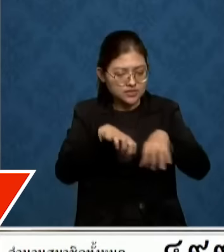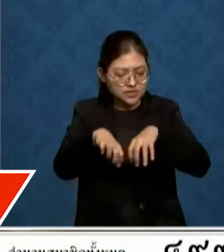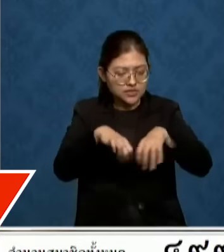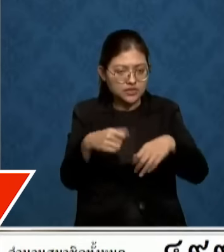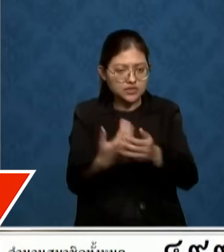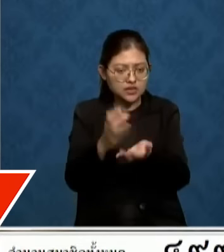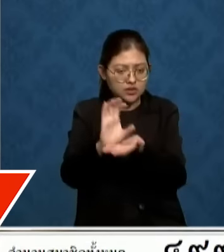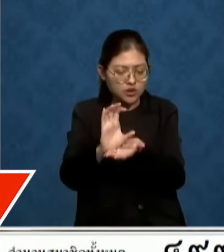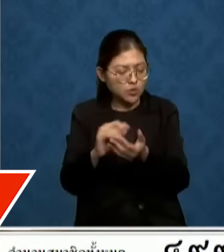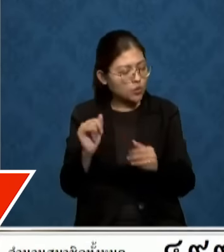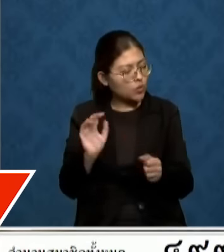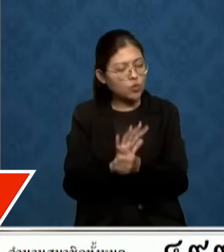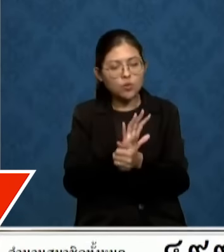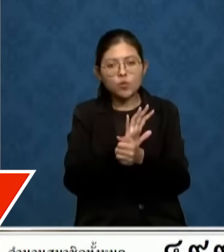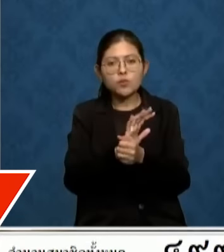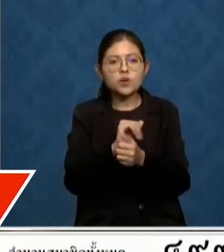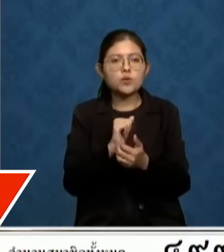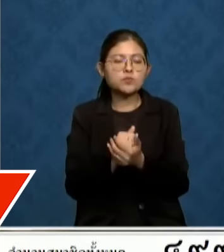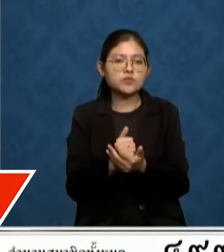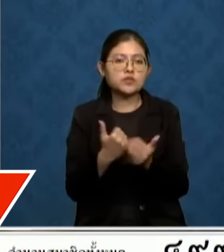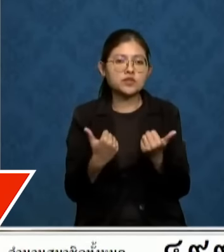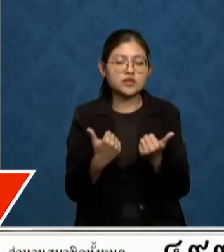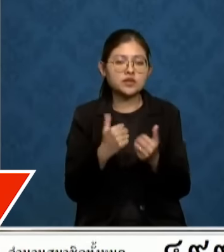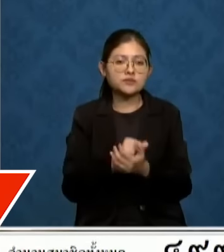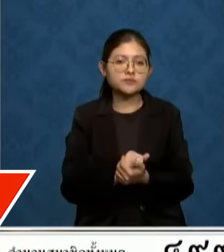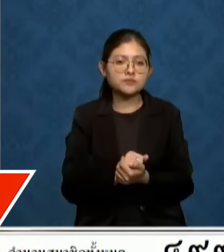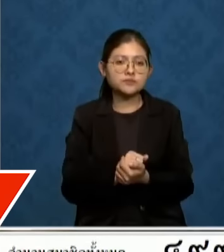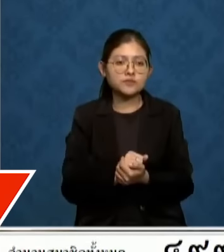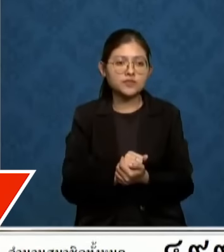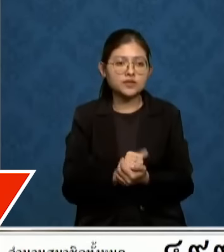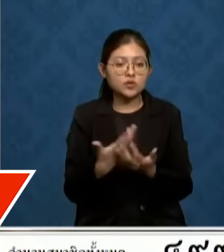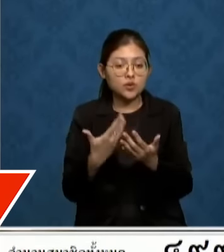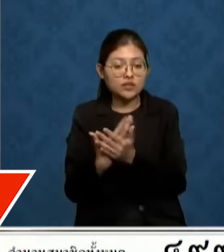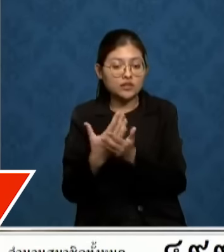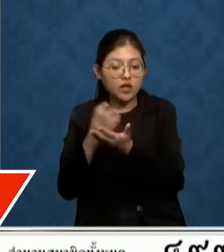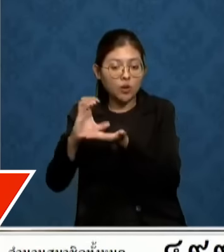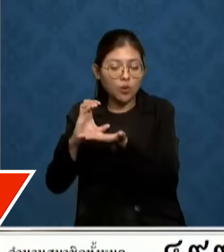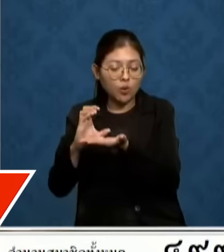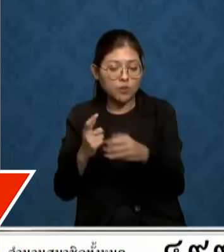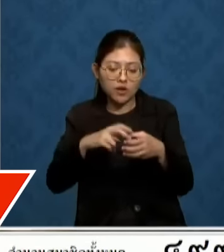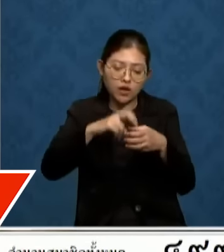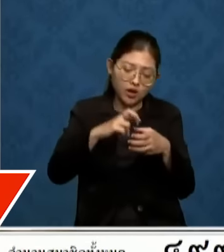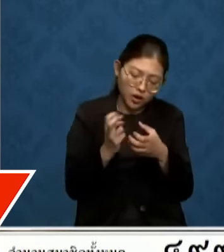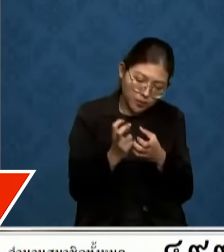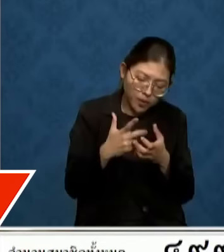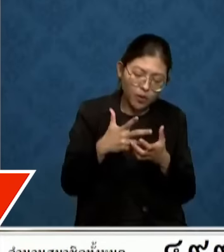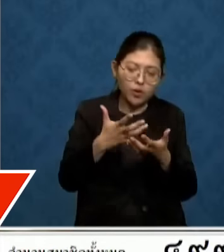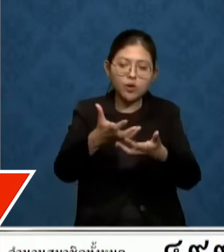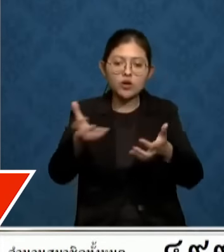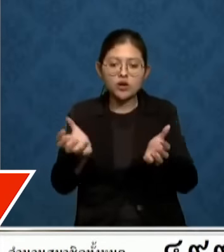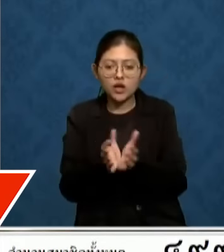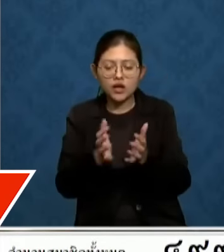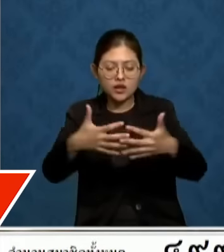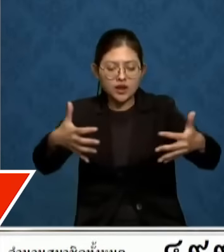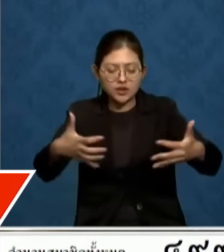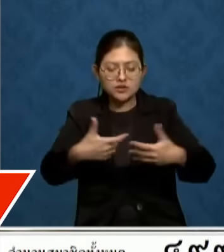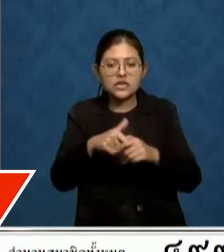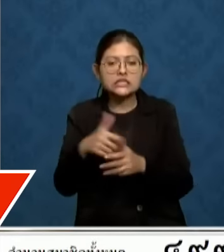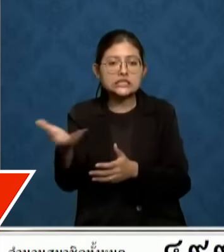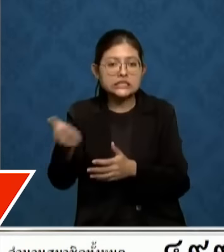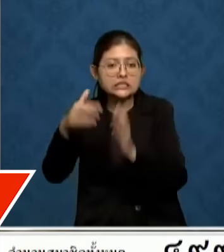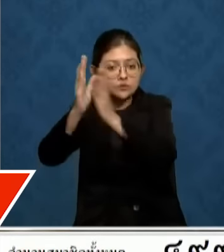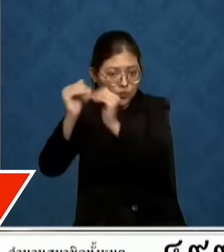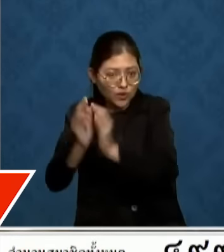ประมาณที่ไม่คุ้มค่านะครับหรือว่าท่านไปหมดงบประมาณกับกระป๋องกระแป๋งกะละมังครับยืมวัดได้ครับถ้าท่านไม่มี